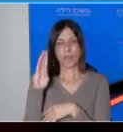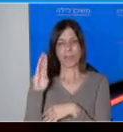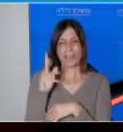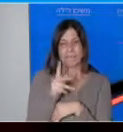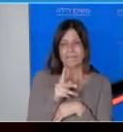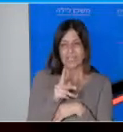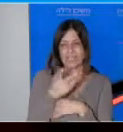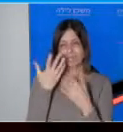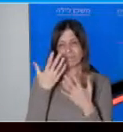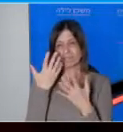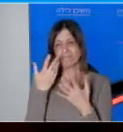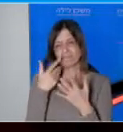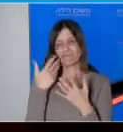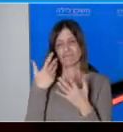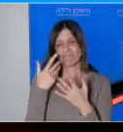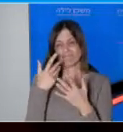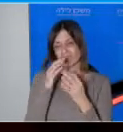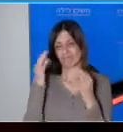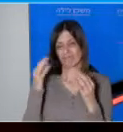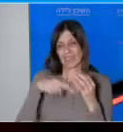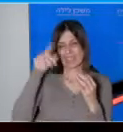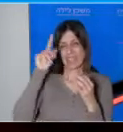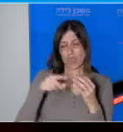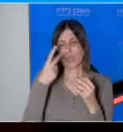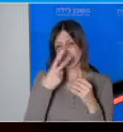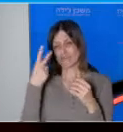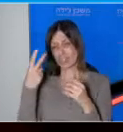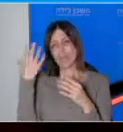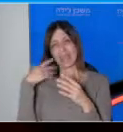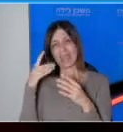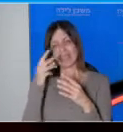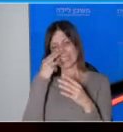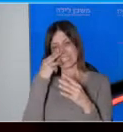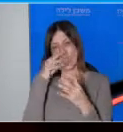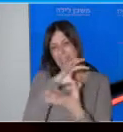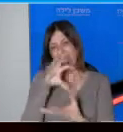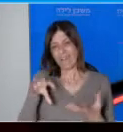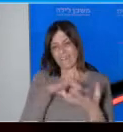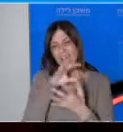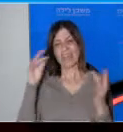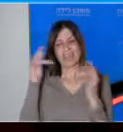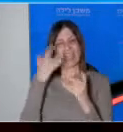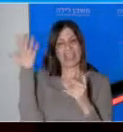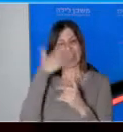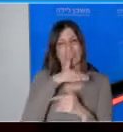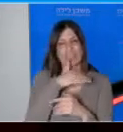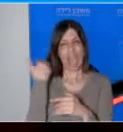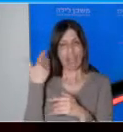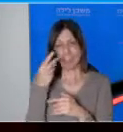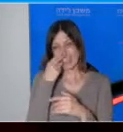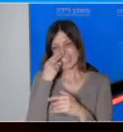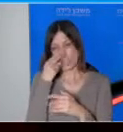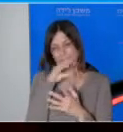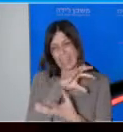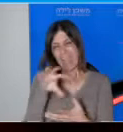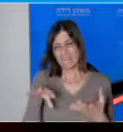בשלהי ינואר 2022, חל ניסיון הפיכה כנגד דאעש, כאשר בעצם את ניסיון